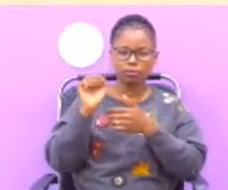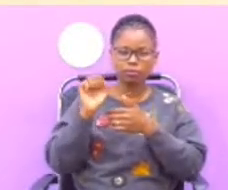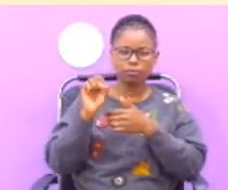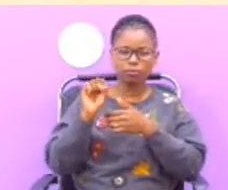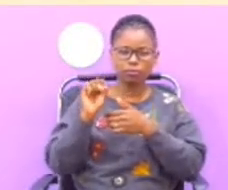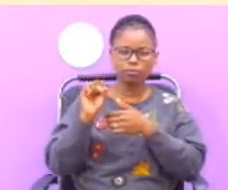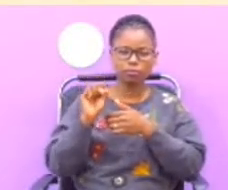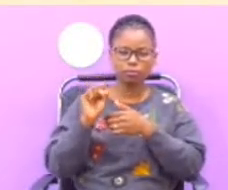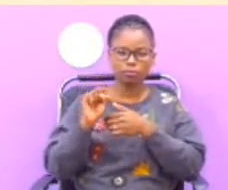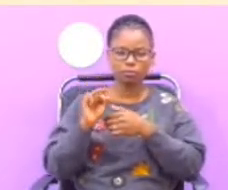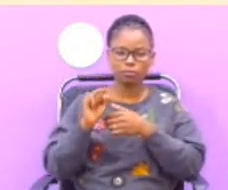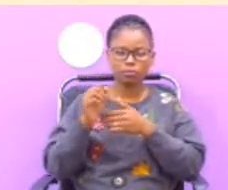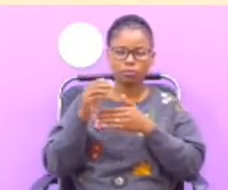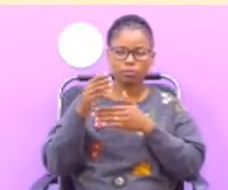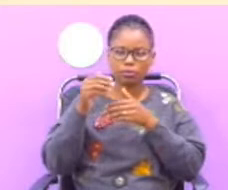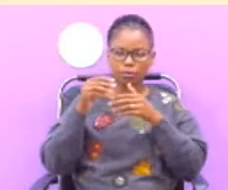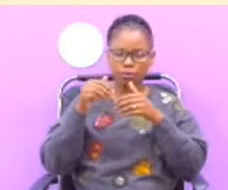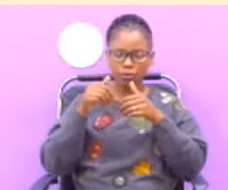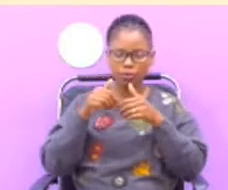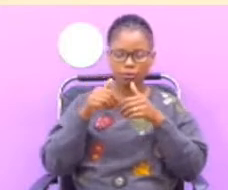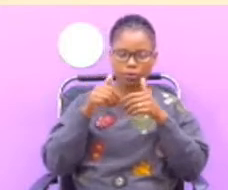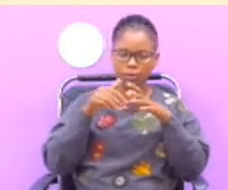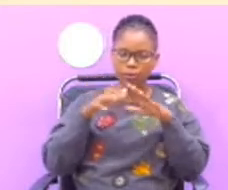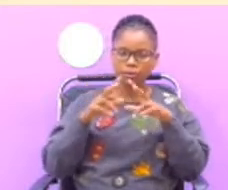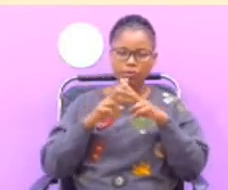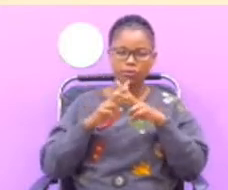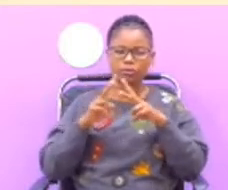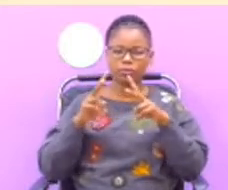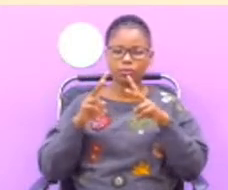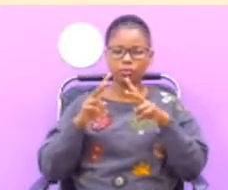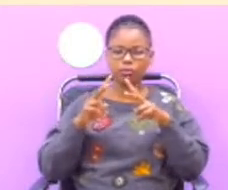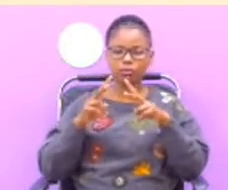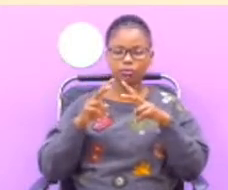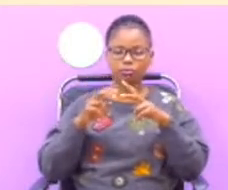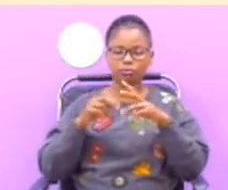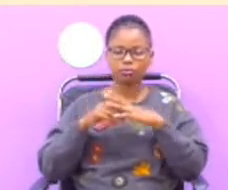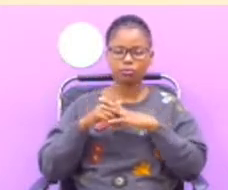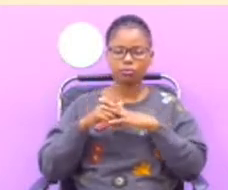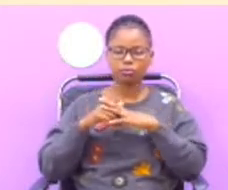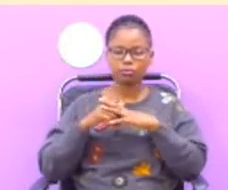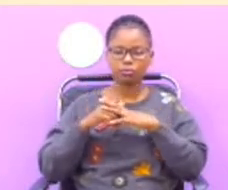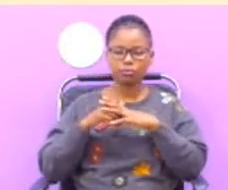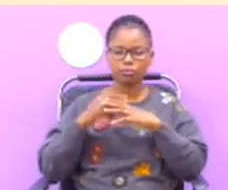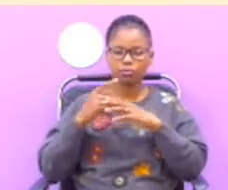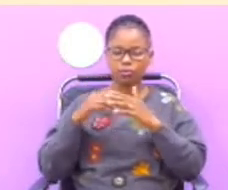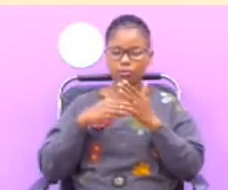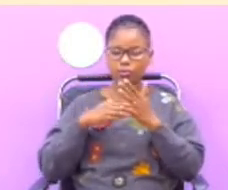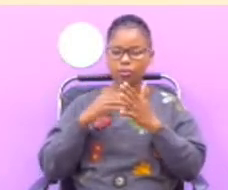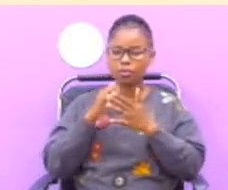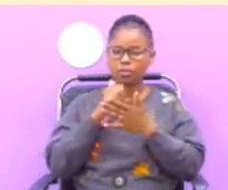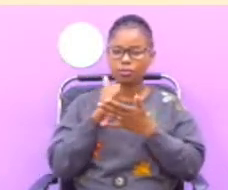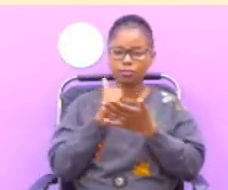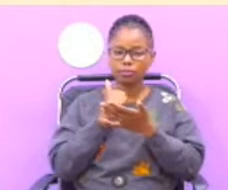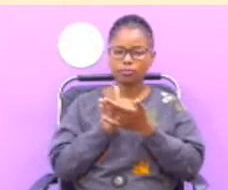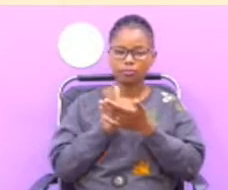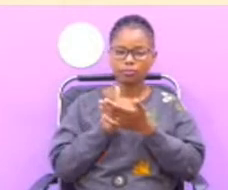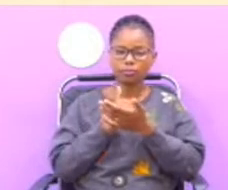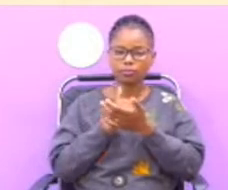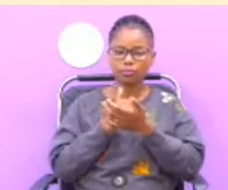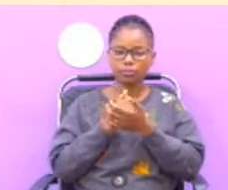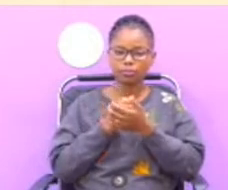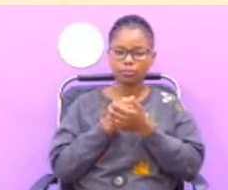Ngai witu akurathime ritiri kuraihu muno waingira thiini wa ibuku ria Amos uge ameni ni namba cigana namba